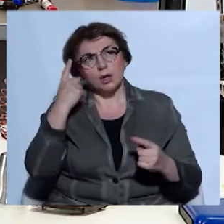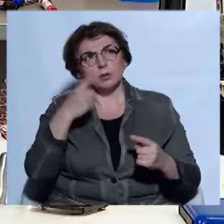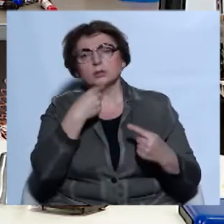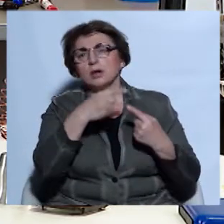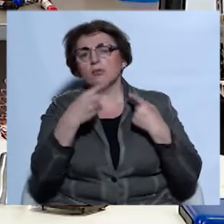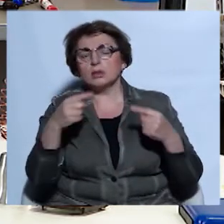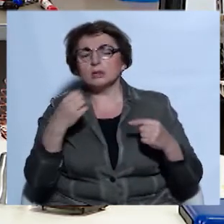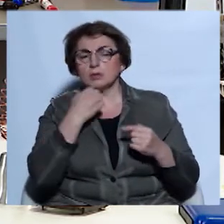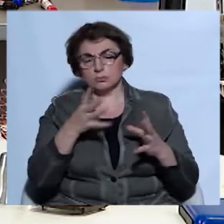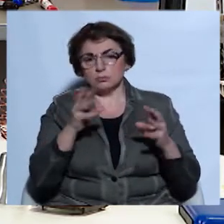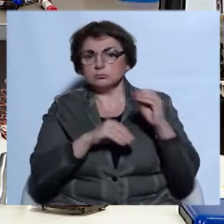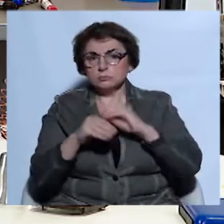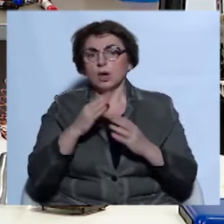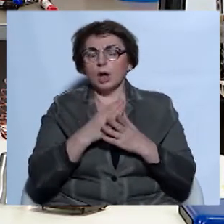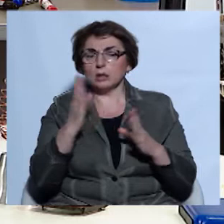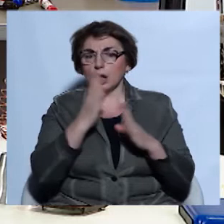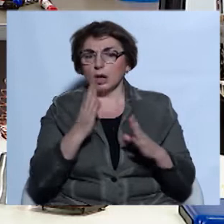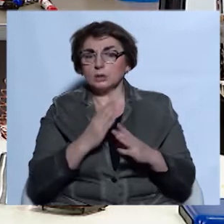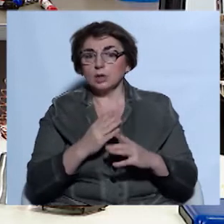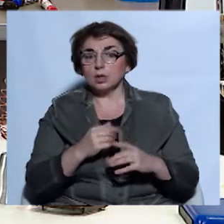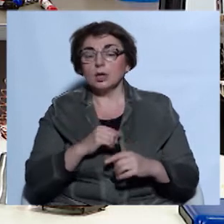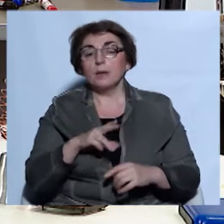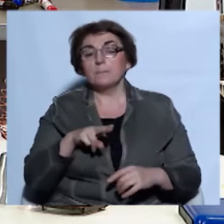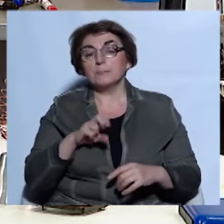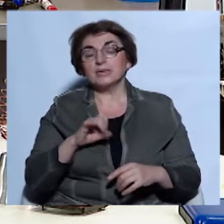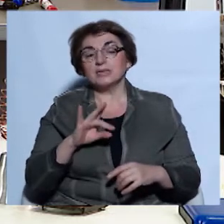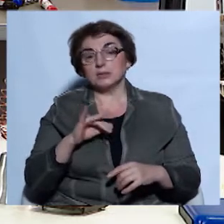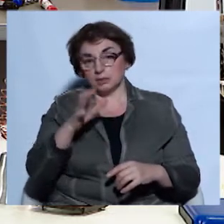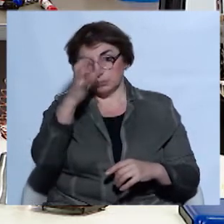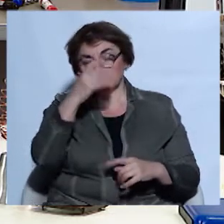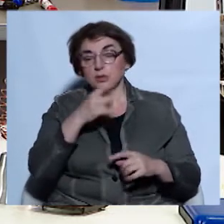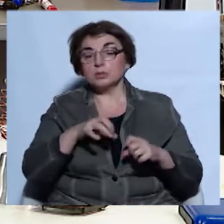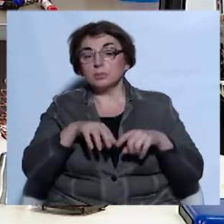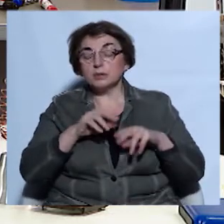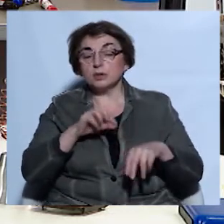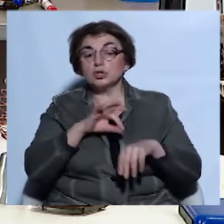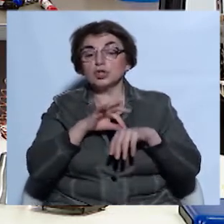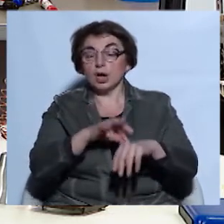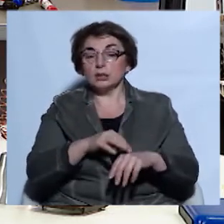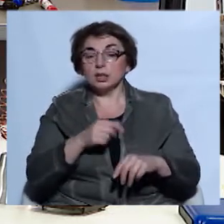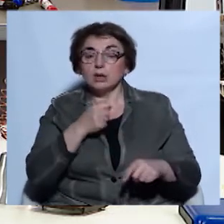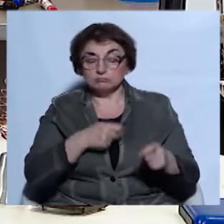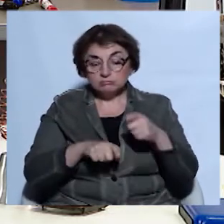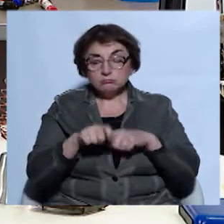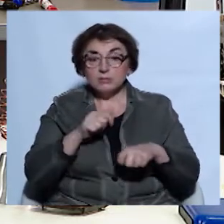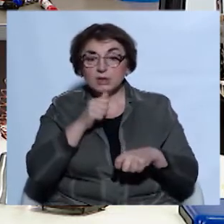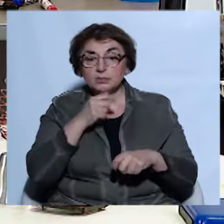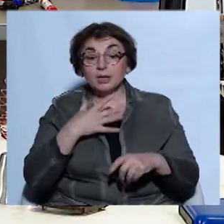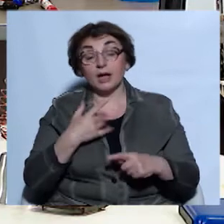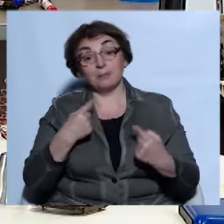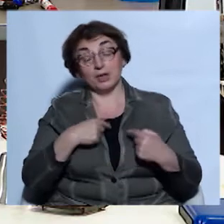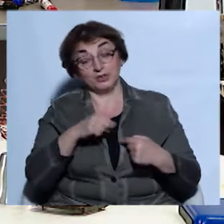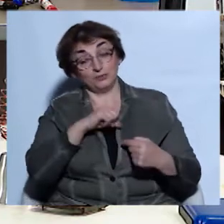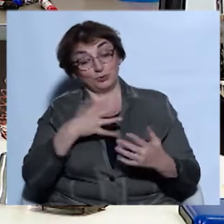სხვადასხვა კომპონენტებისაგან შედგებოდეს. ჯოზეფ პრისტლი ჩაატარა ასეთი ექსპერიმენტი და მე მის